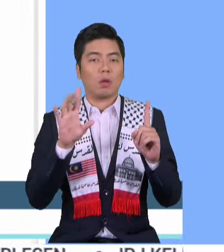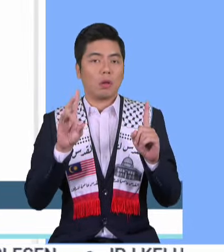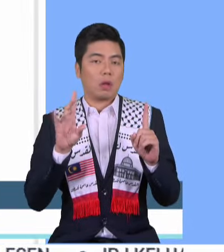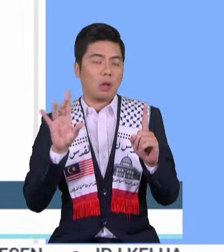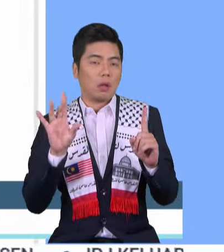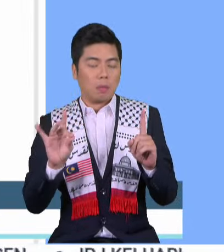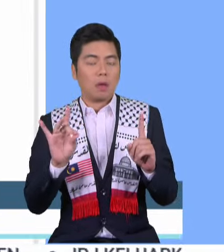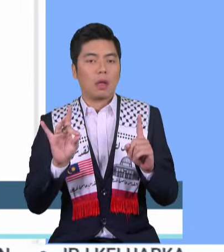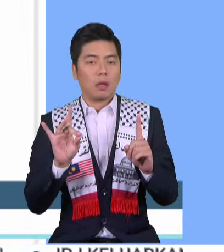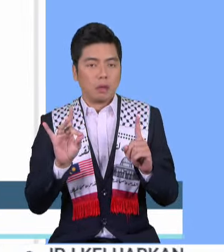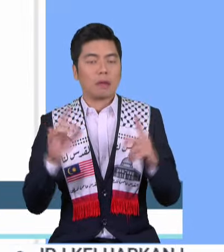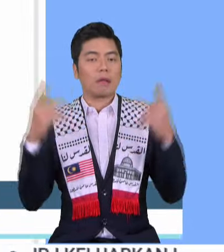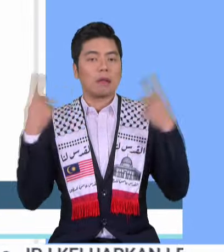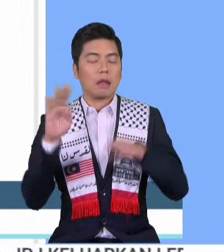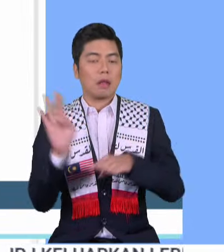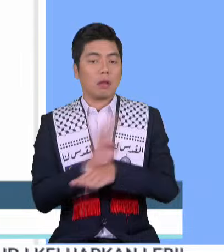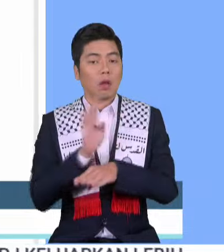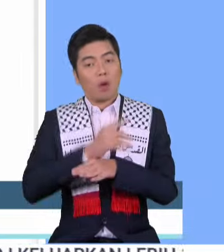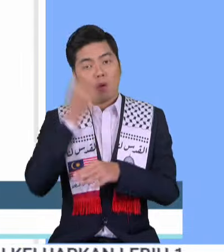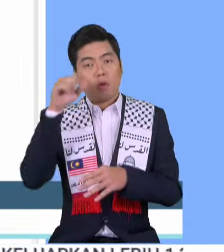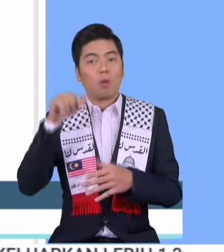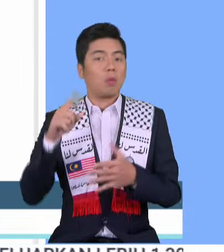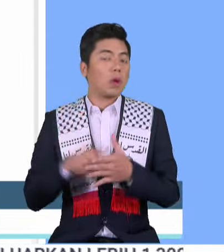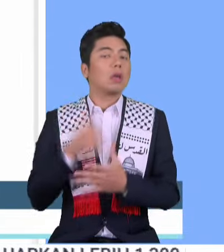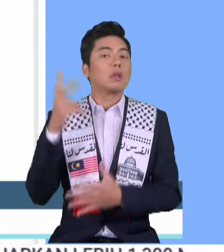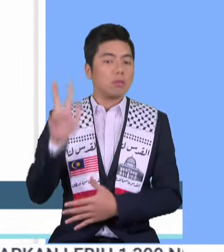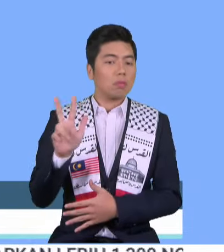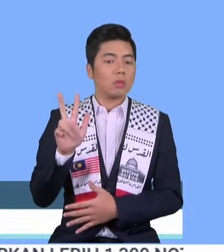18,178 premis sepanjang Mac lepas.